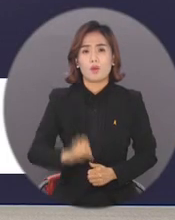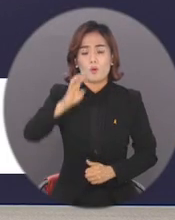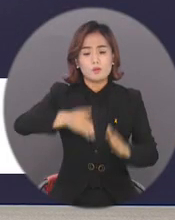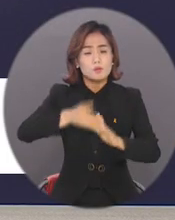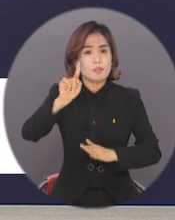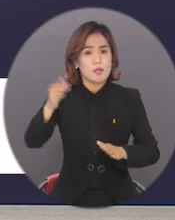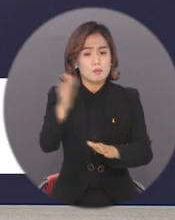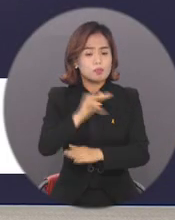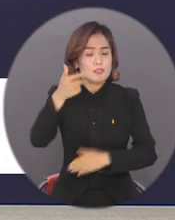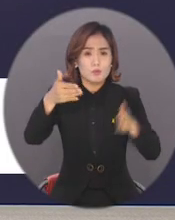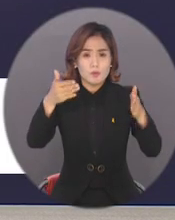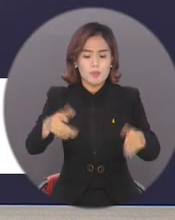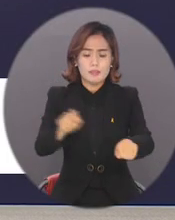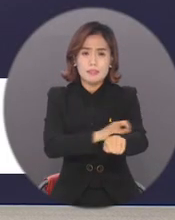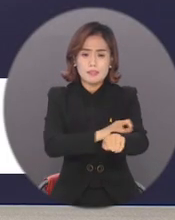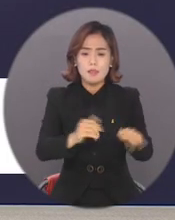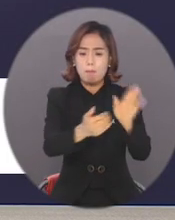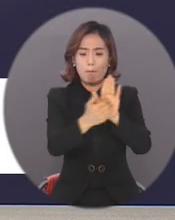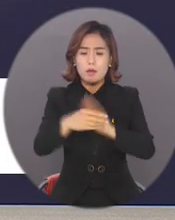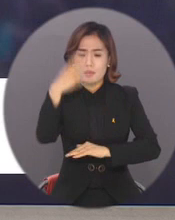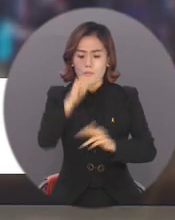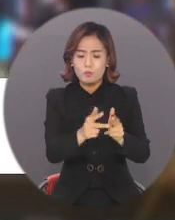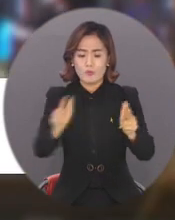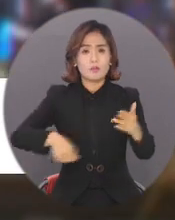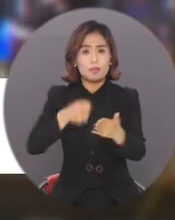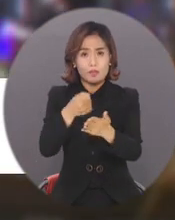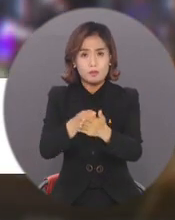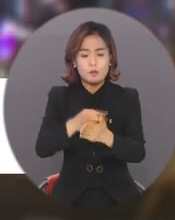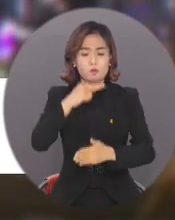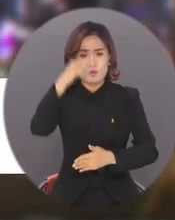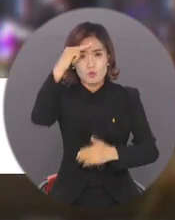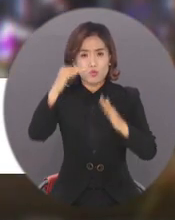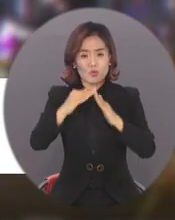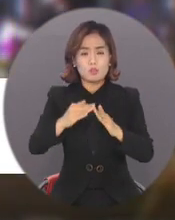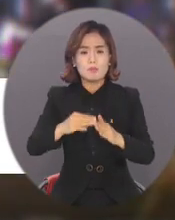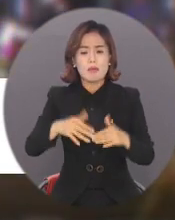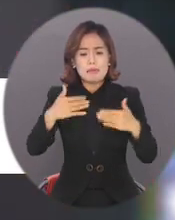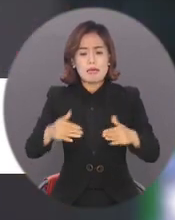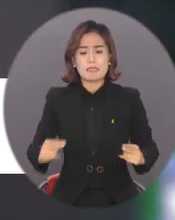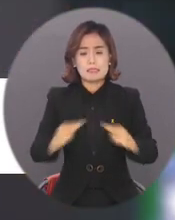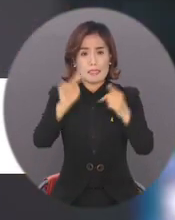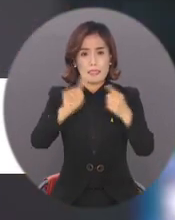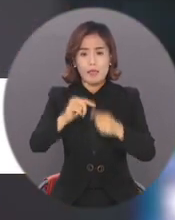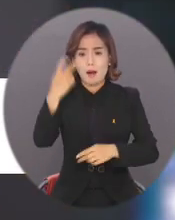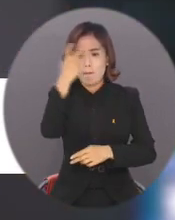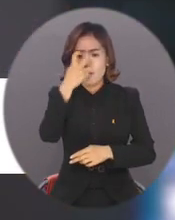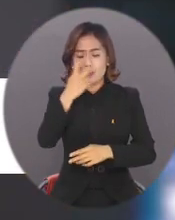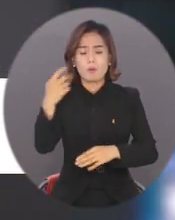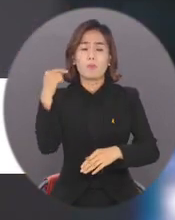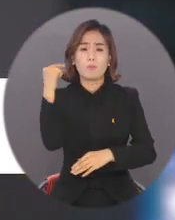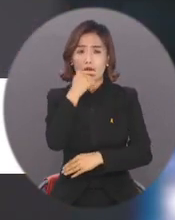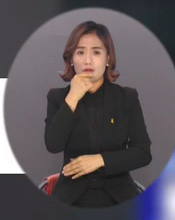광주시가 내일부터 일주일 동안을 특별 방역 점검 주간으로 정하고 유흥업소 등 취약시설에 대한 방역 점검을